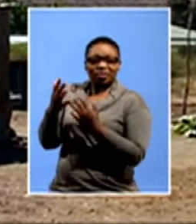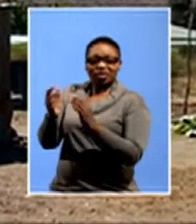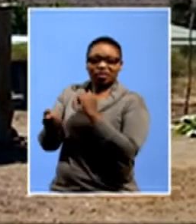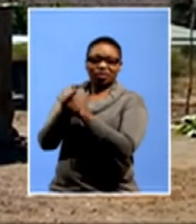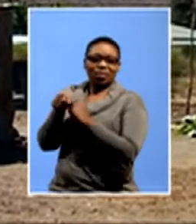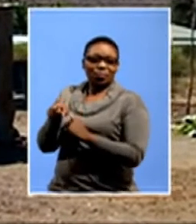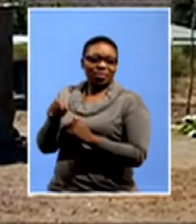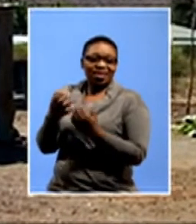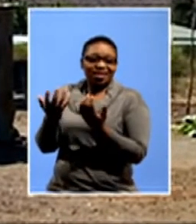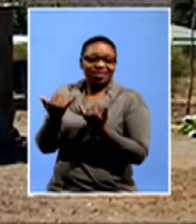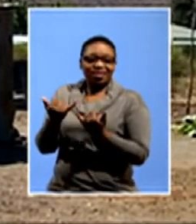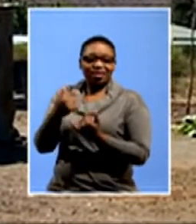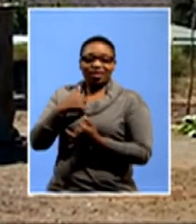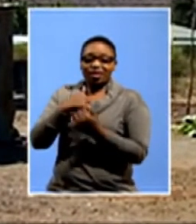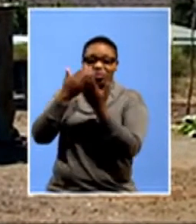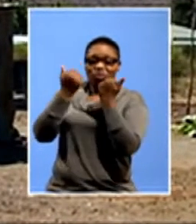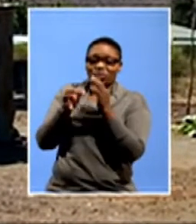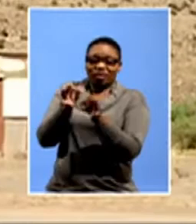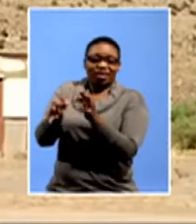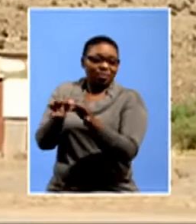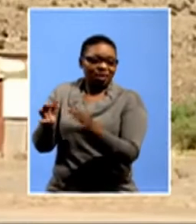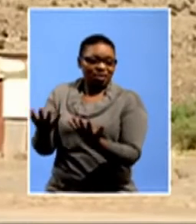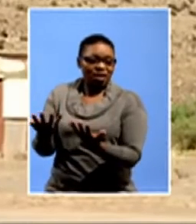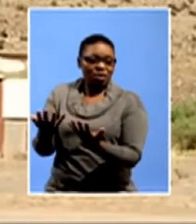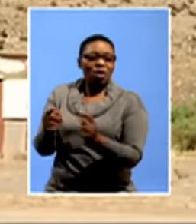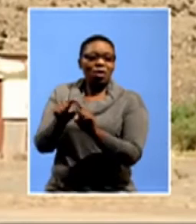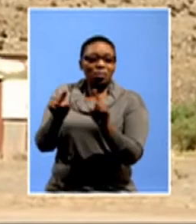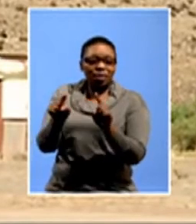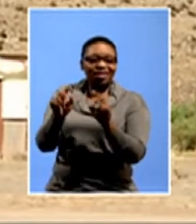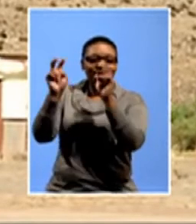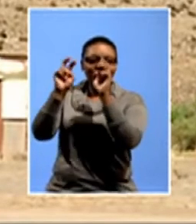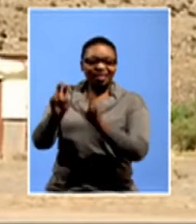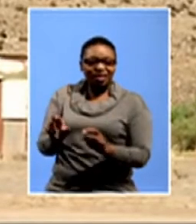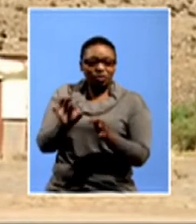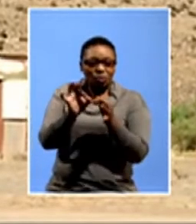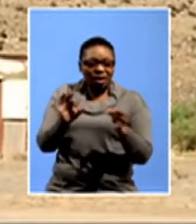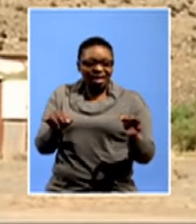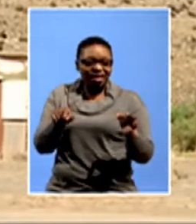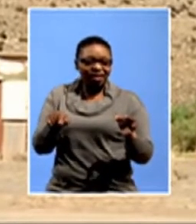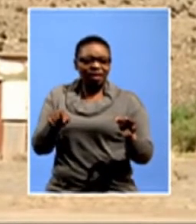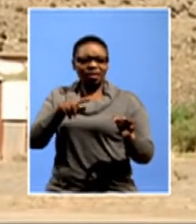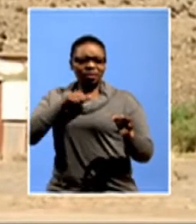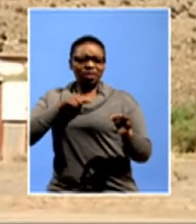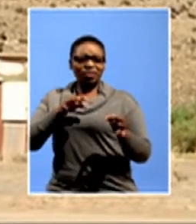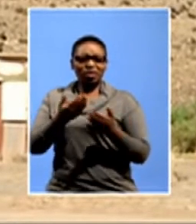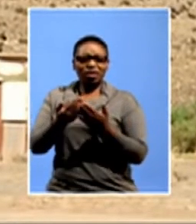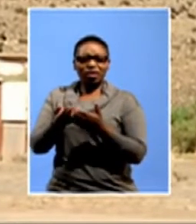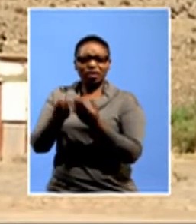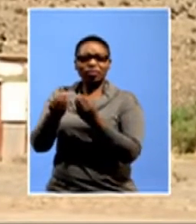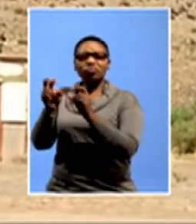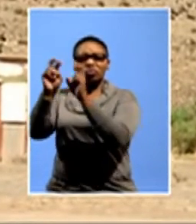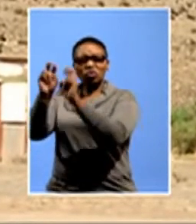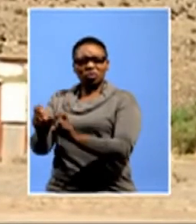zo gesmeld en alles is voorbij. Mensen worden niks. Je hebt ook niet wat ik zei, nee. Want dat is, wanneer